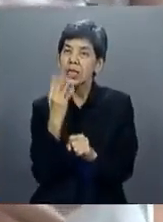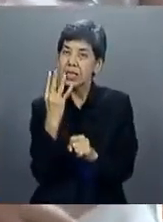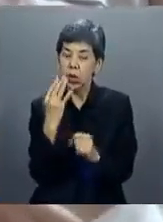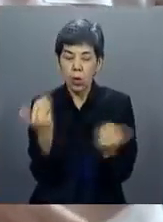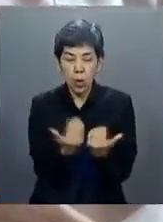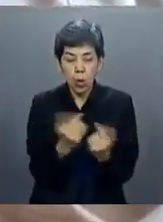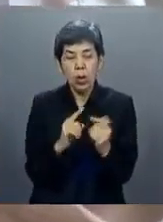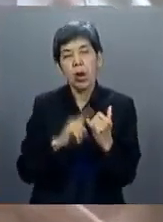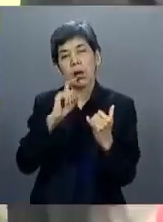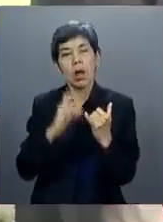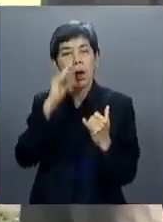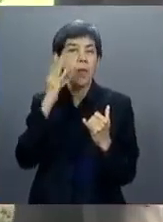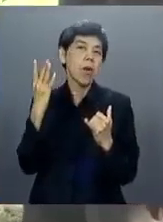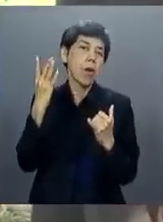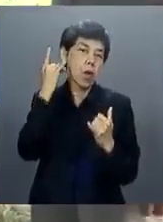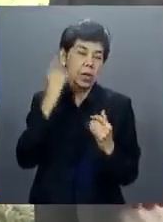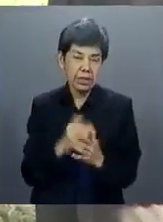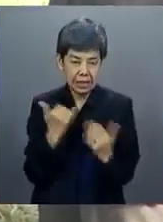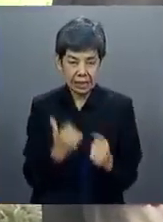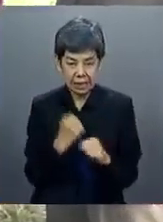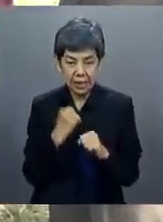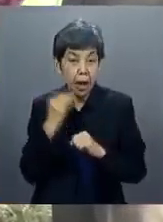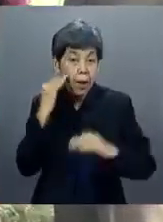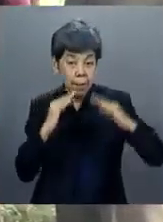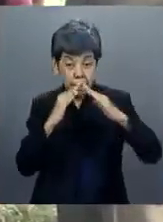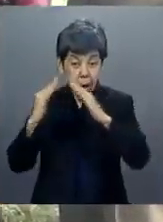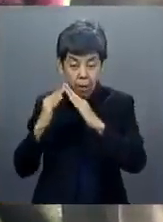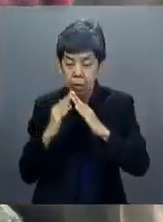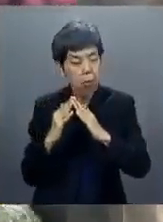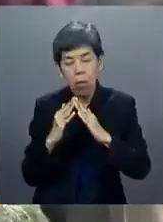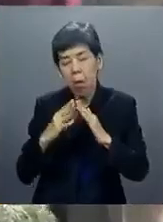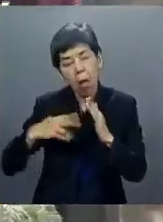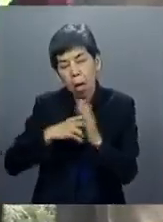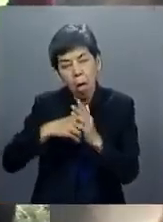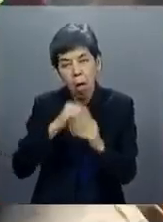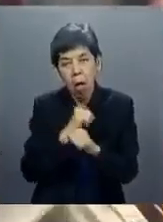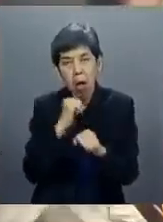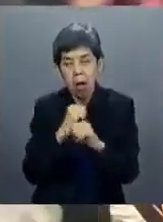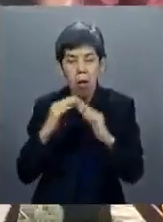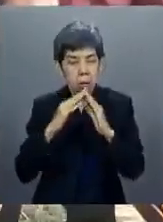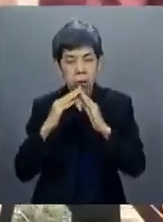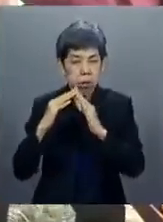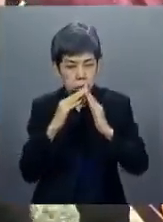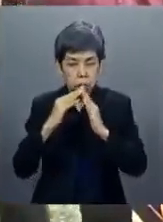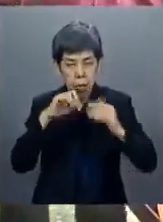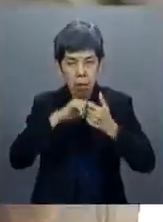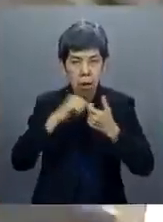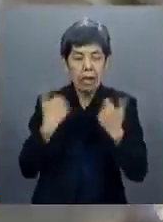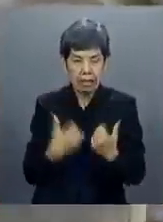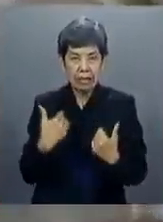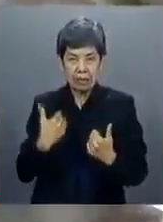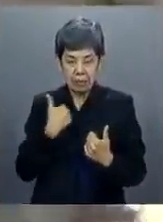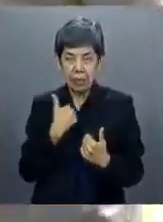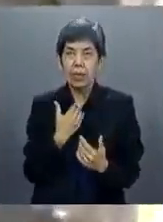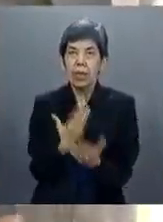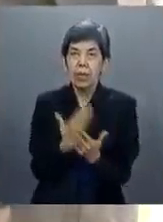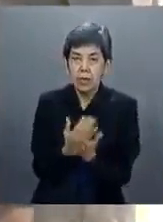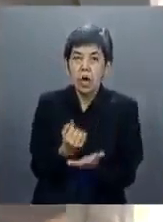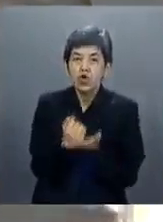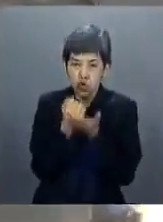าวเสียชีวิตเมื่อคืนนี้พบว่าโครงสร้างบ้านไม่มีความแข็งแรงทำให้ทนแรงพายุไม่ไหวเบื้องต้นได้รับมอบเงินช่ว